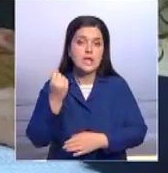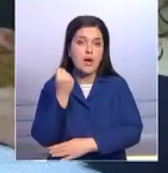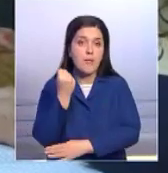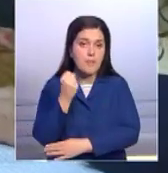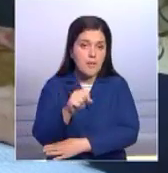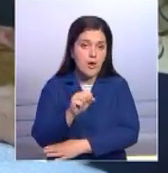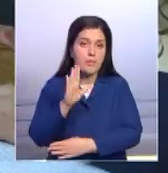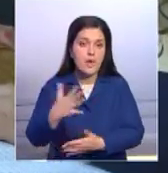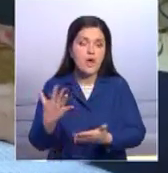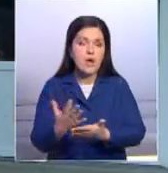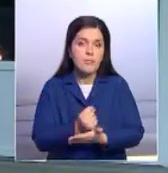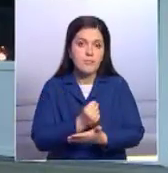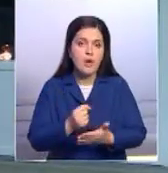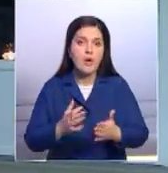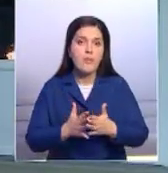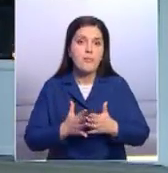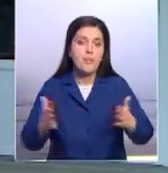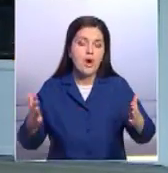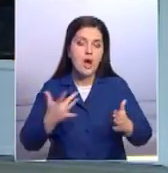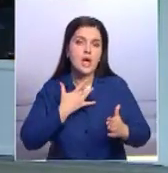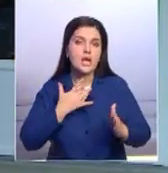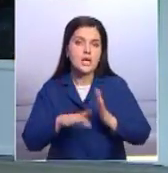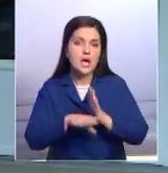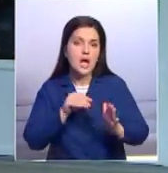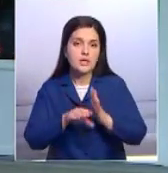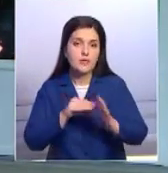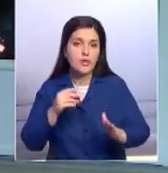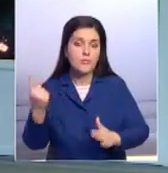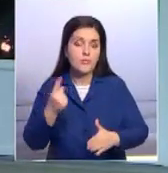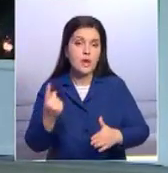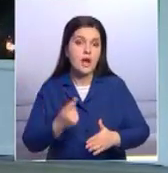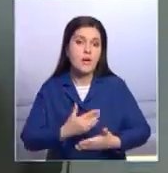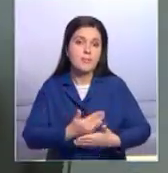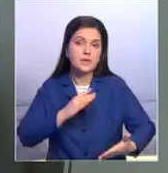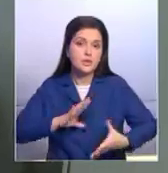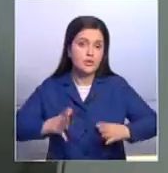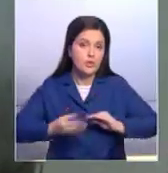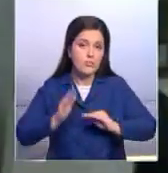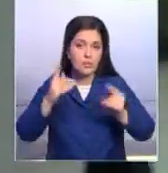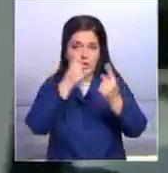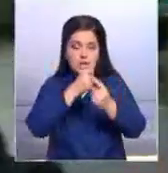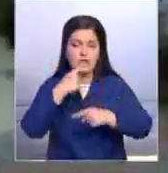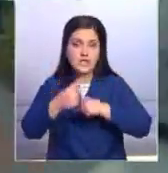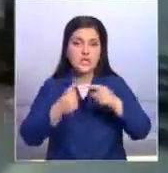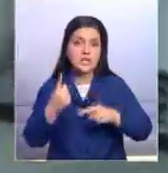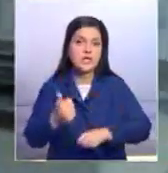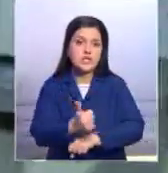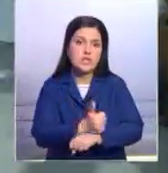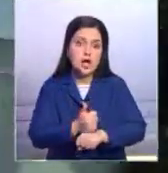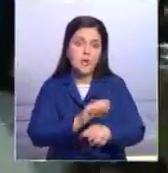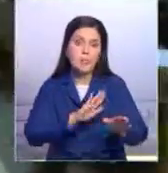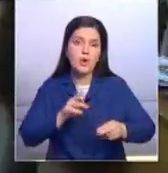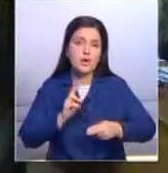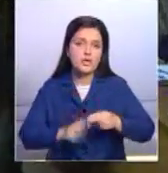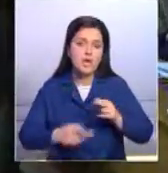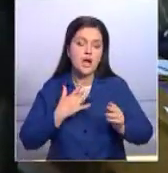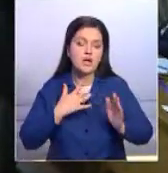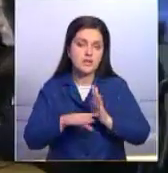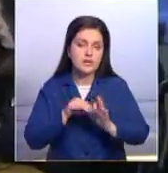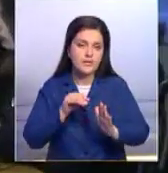Победителем станет кандидат, набравший простое большинство голосов. Первые предварительные итоги будут объявлены уже через час после